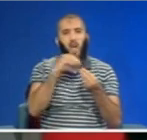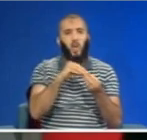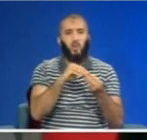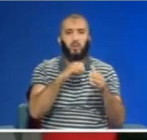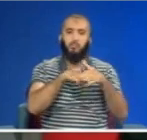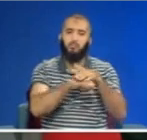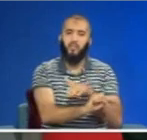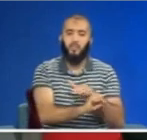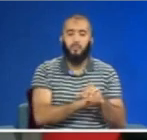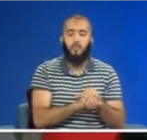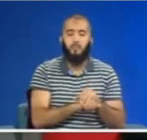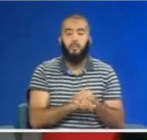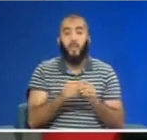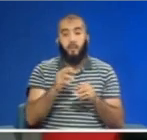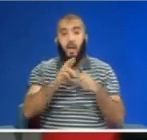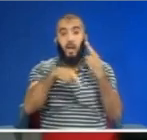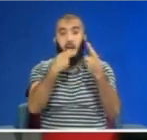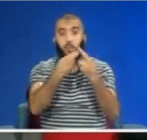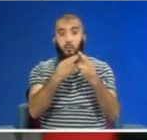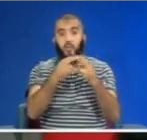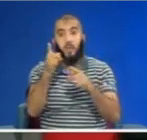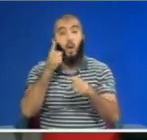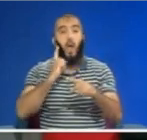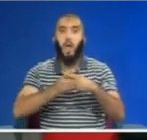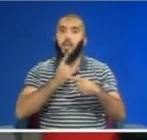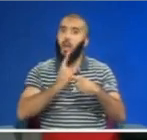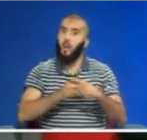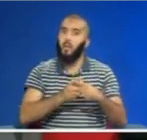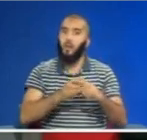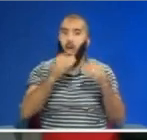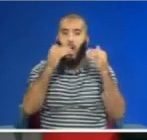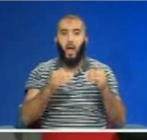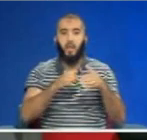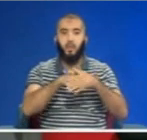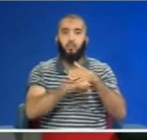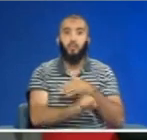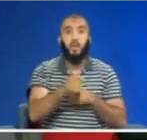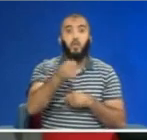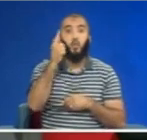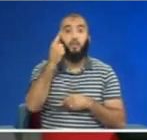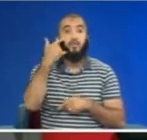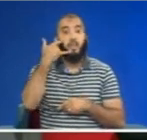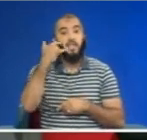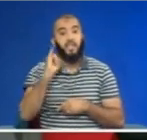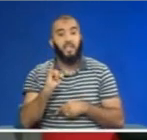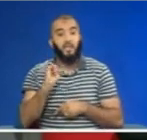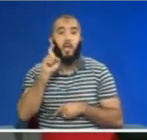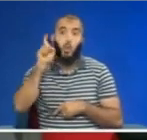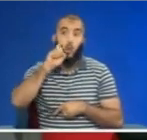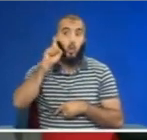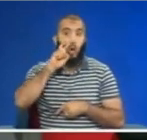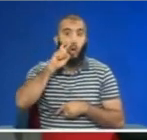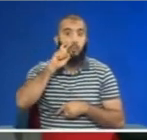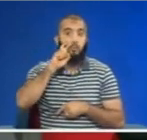باتفاق، إلا في حالة واحدة حينما يتفق الأطباء ويقولون بأن